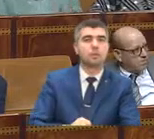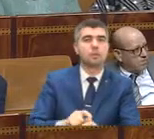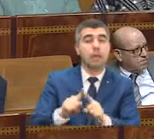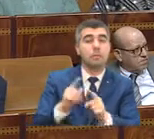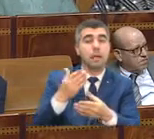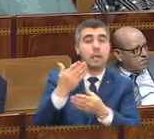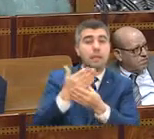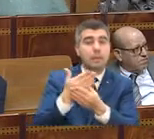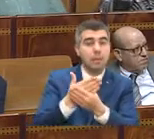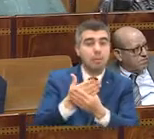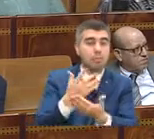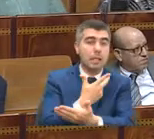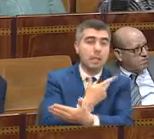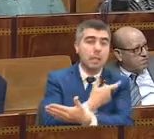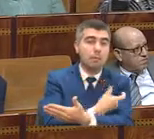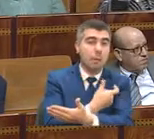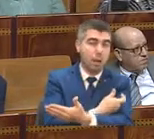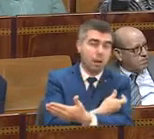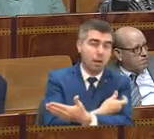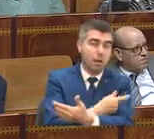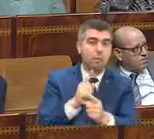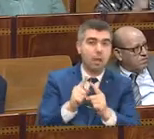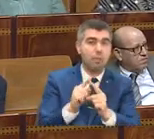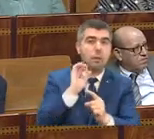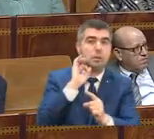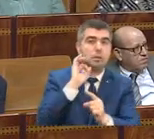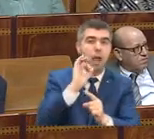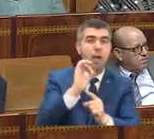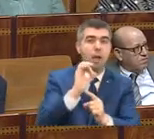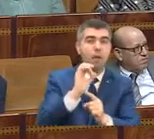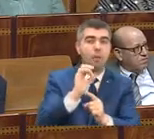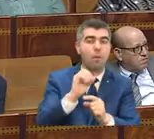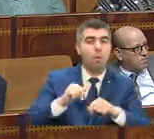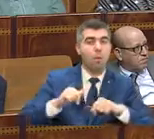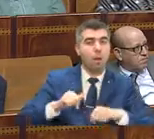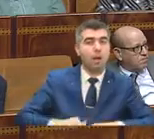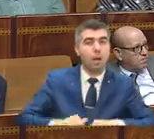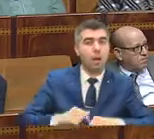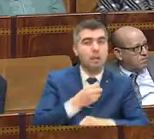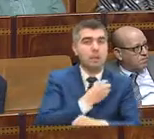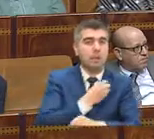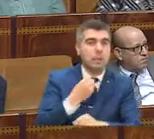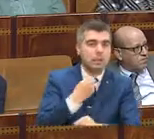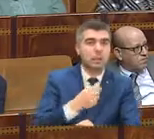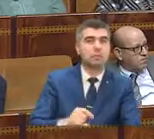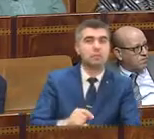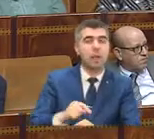في التلقيح هو المادة اللي مسؤولة عليها الوزارة على الخصوص، ما بين قائل بأن